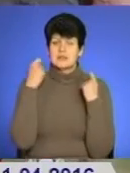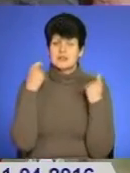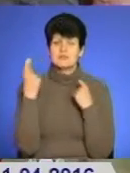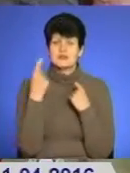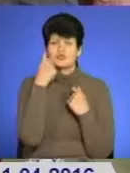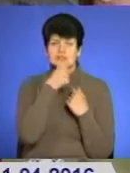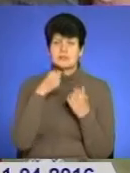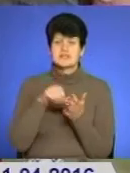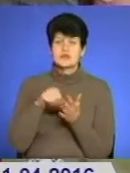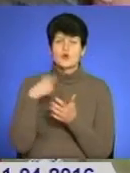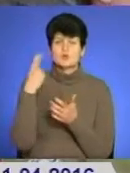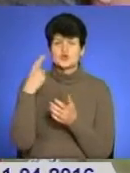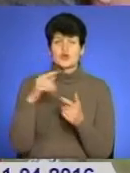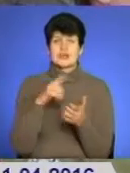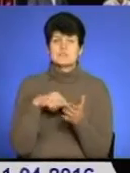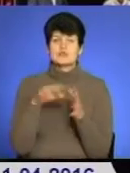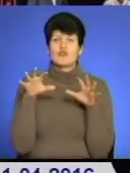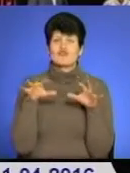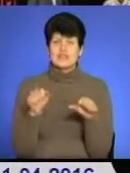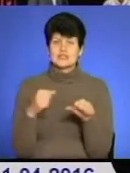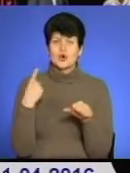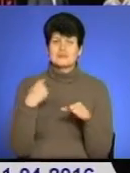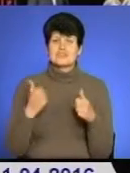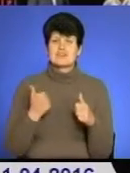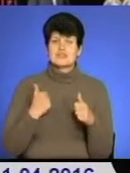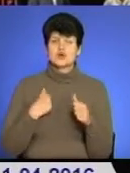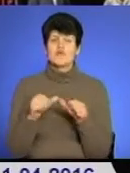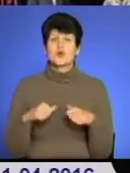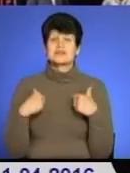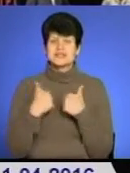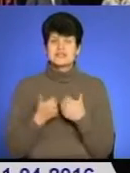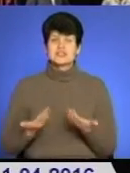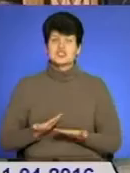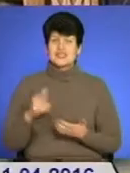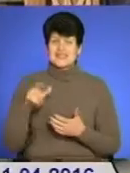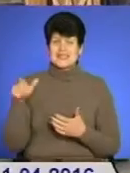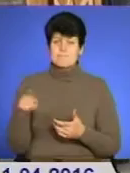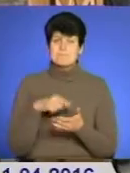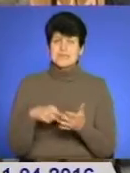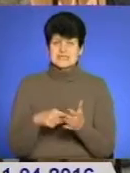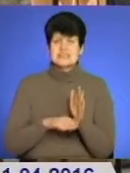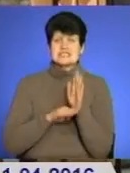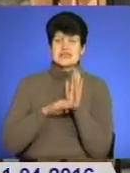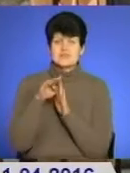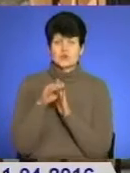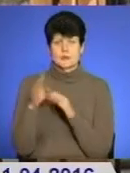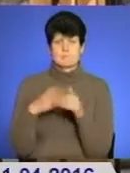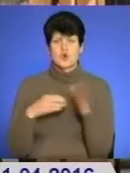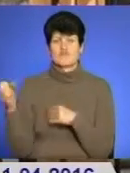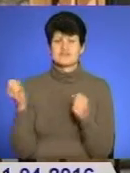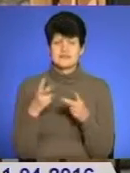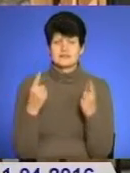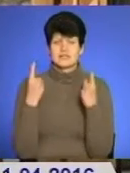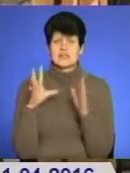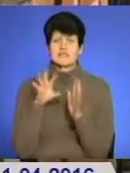річницею представники обласної та міської влади, обласний військовий комісаріат, жителі міста. За високий професіоналізм та вагомий